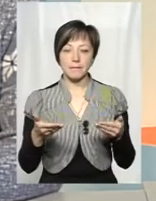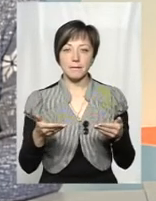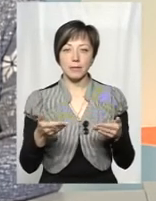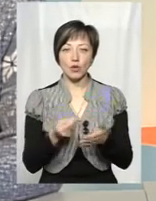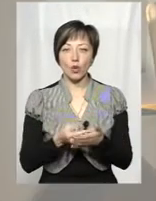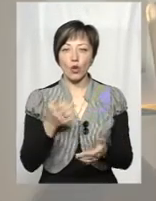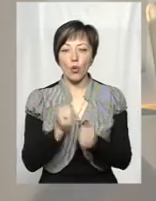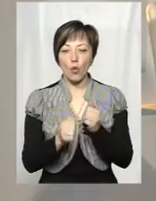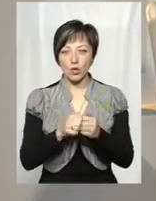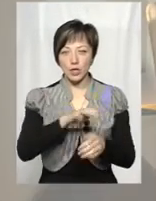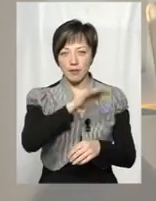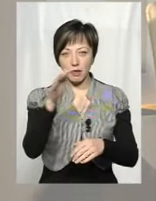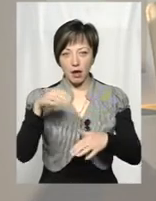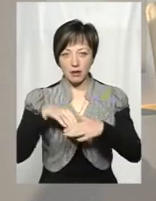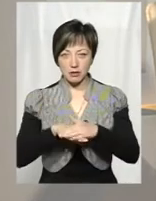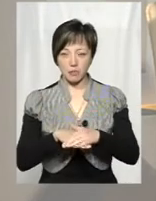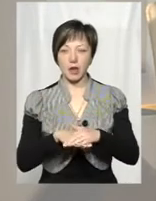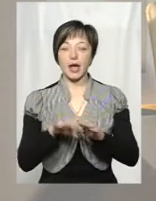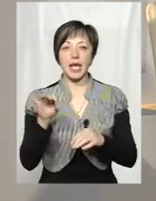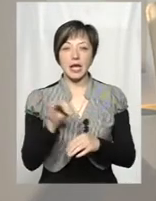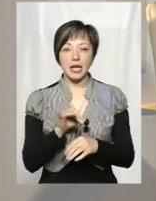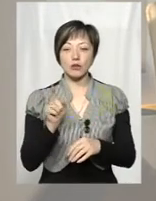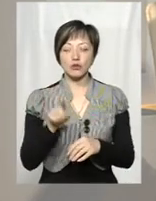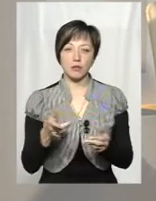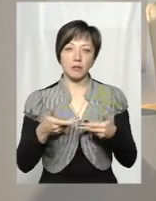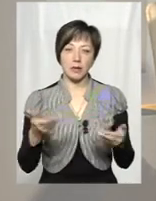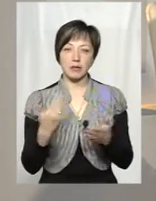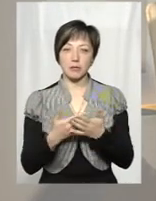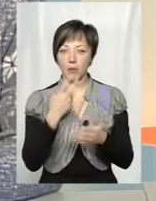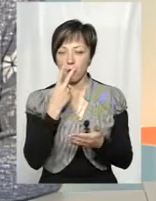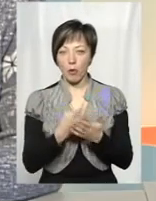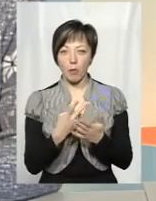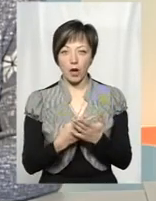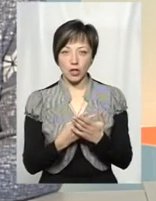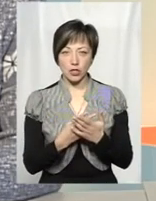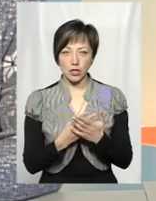дорогий кожен насип, дорогий кожен курган. І те, що ми, наприклад, побачили